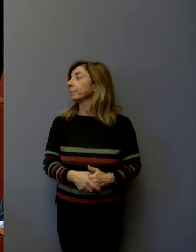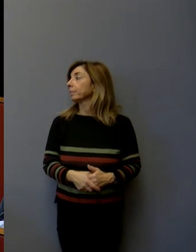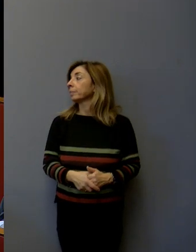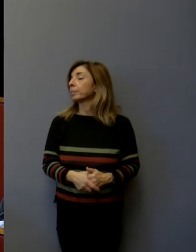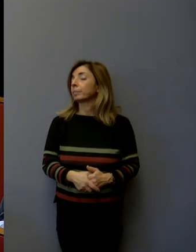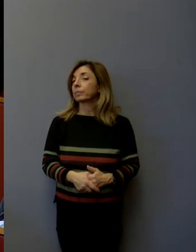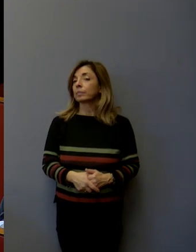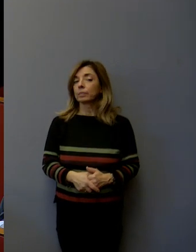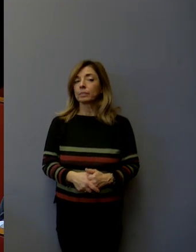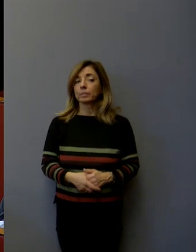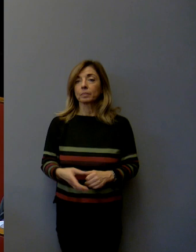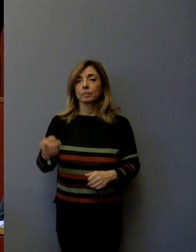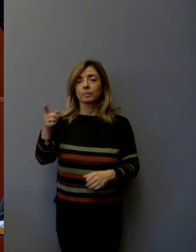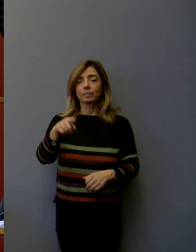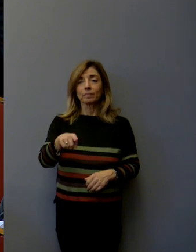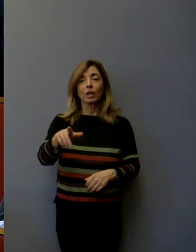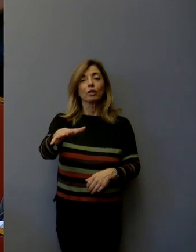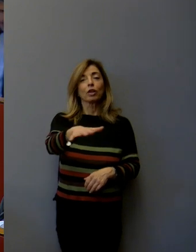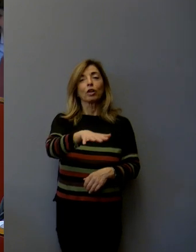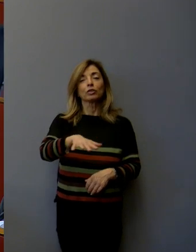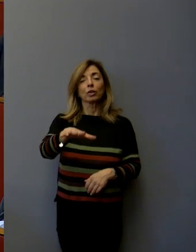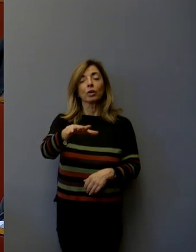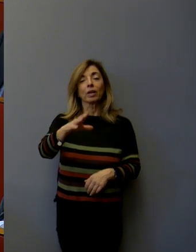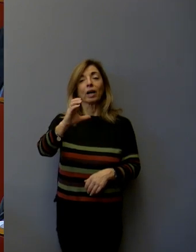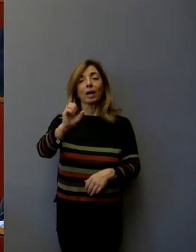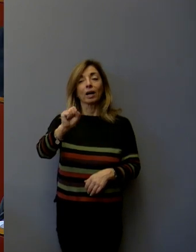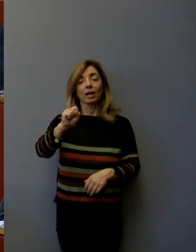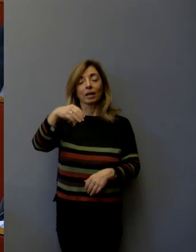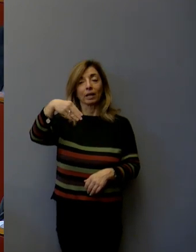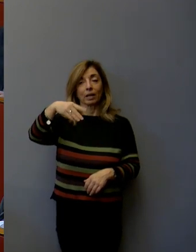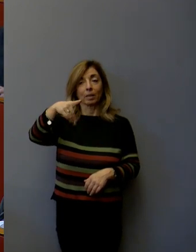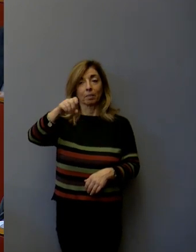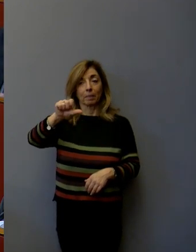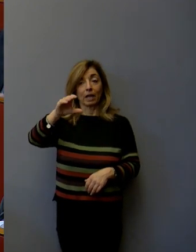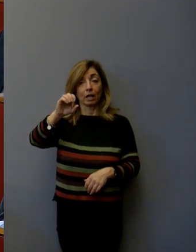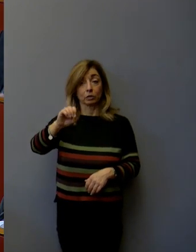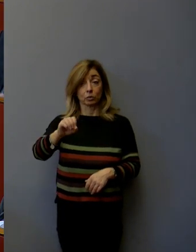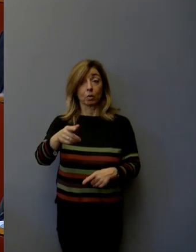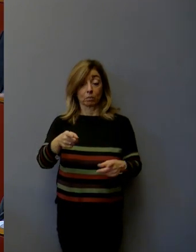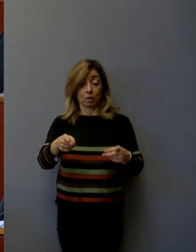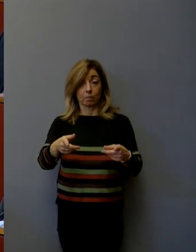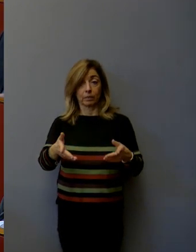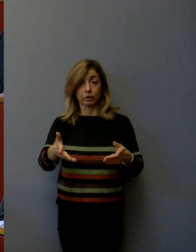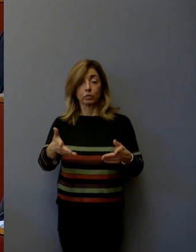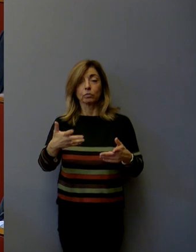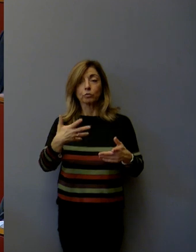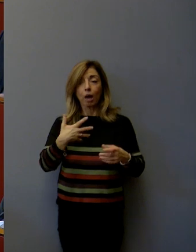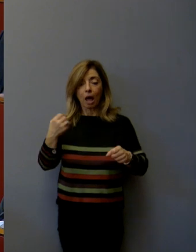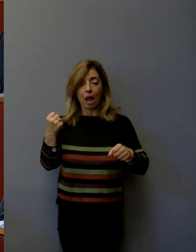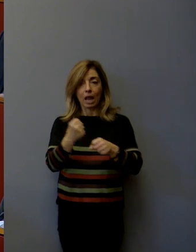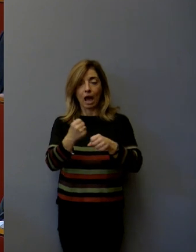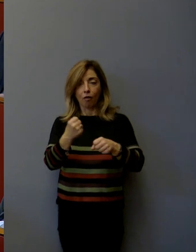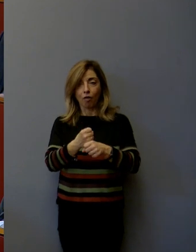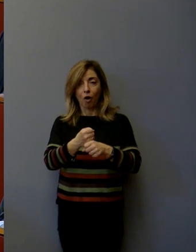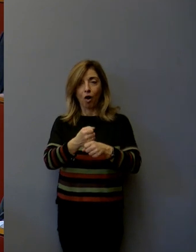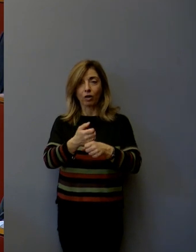peraltro le zone di del Campasso sono interessate in questo momento da grossi interventi e Cantieri